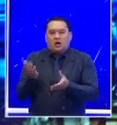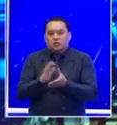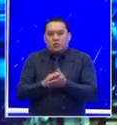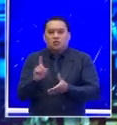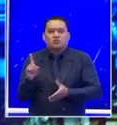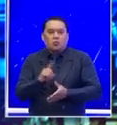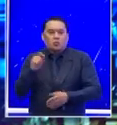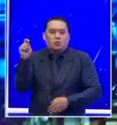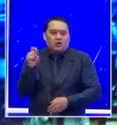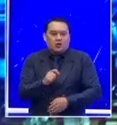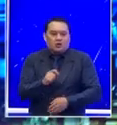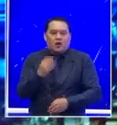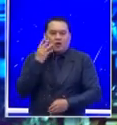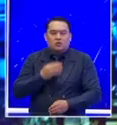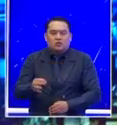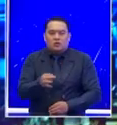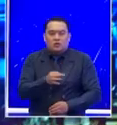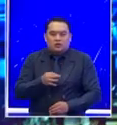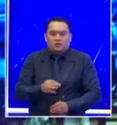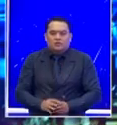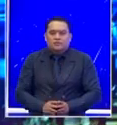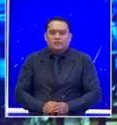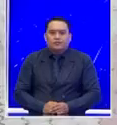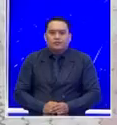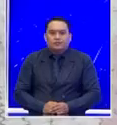Надыров, пребывающий в эти дни в нашем регионе.